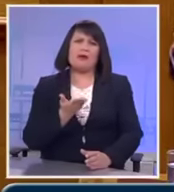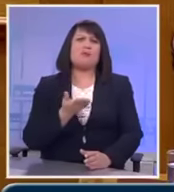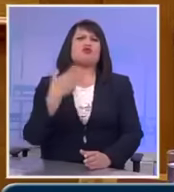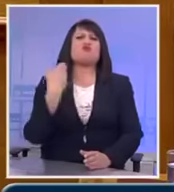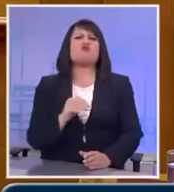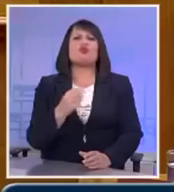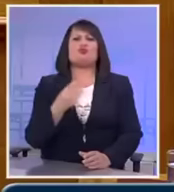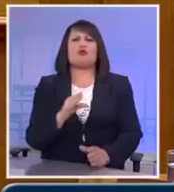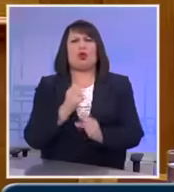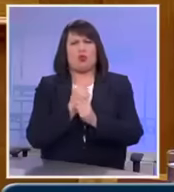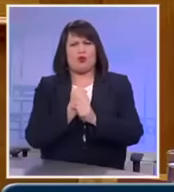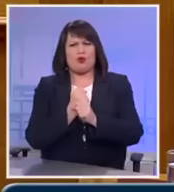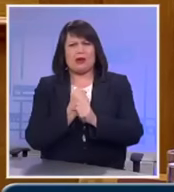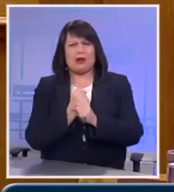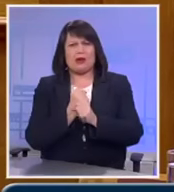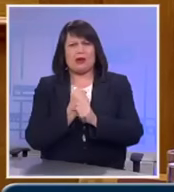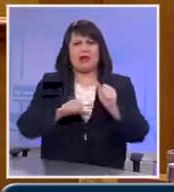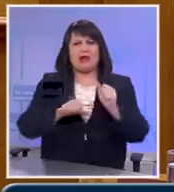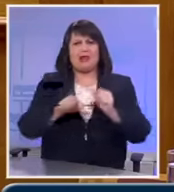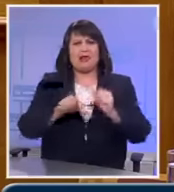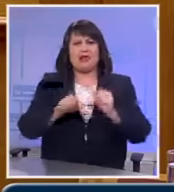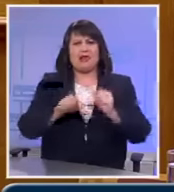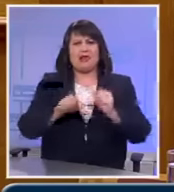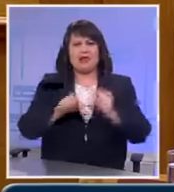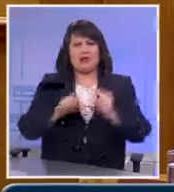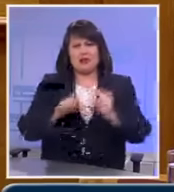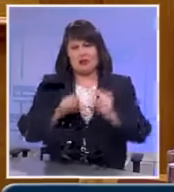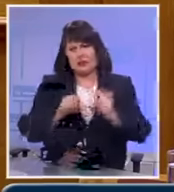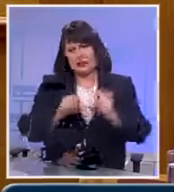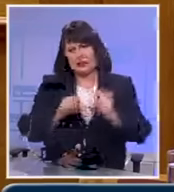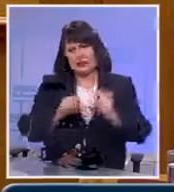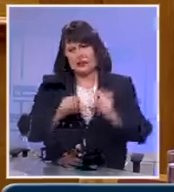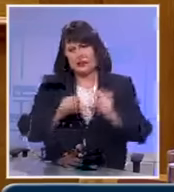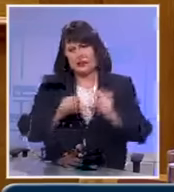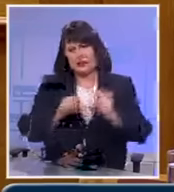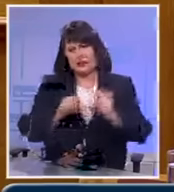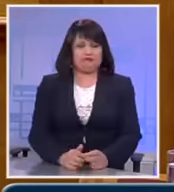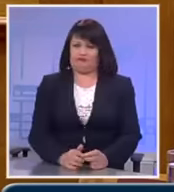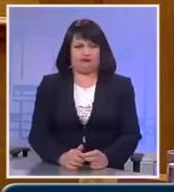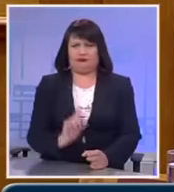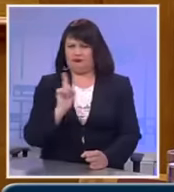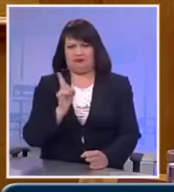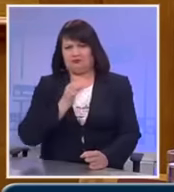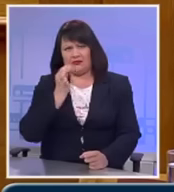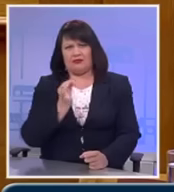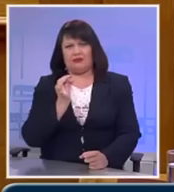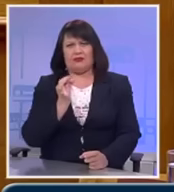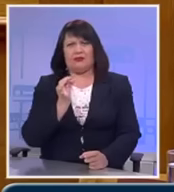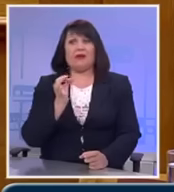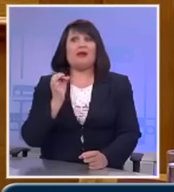του δεν είναι καλός εκπαιδευτικός να μην μπορεί να ανθεί δεν είναι ακριβές κύριε μητσοτάκη δεν πρέπει να είστε